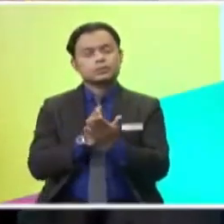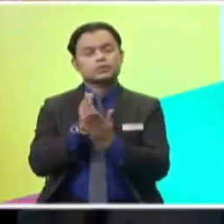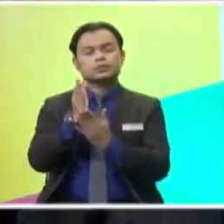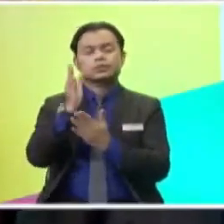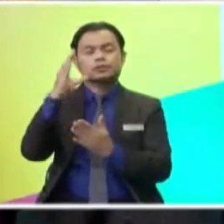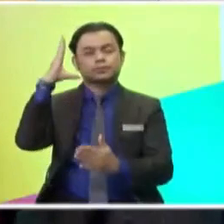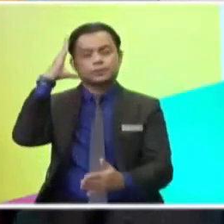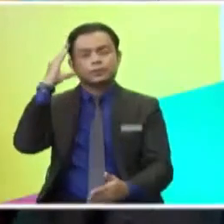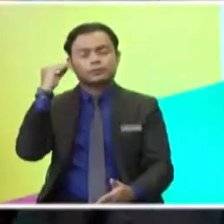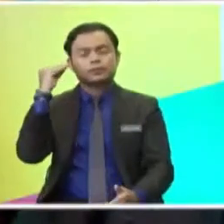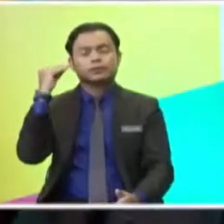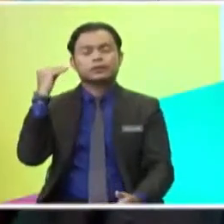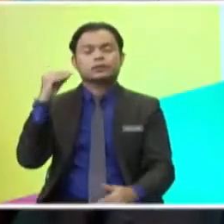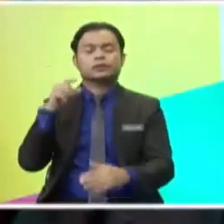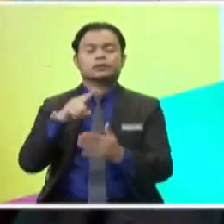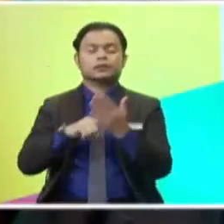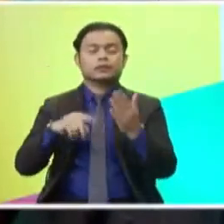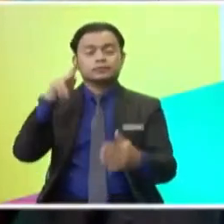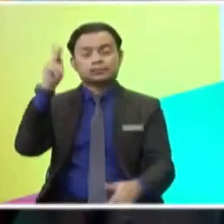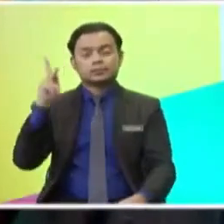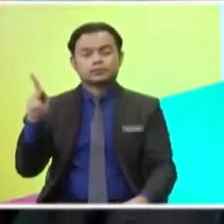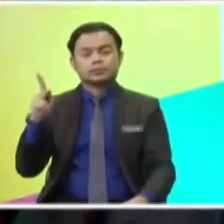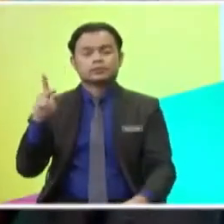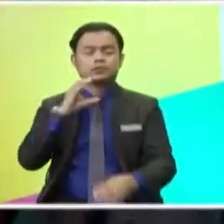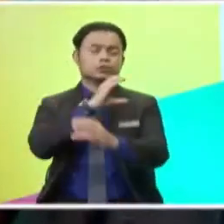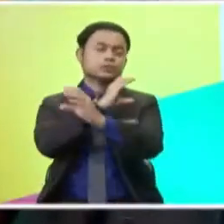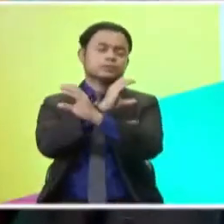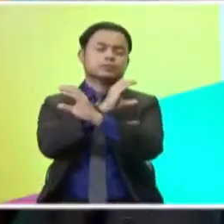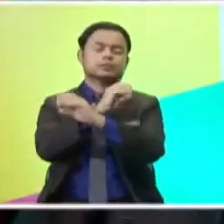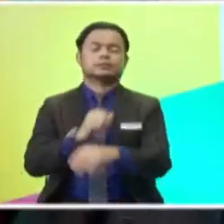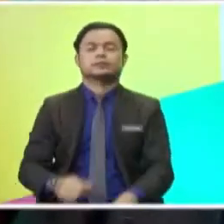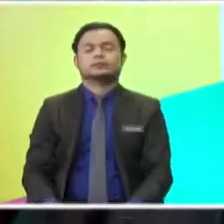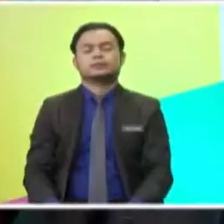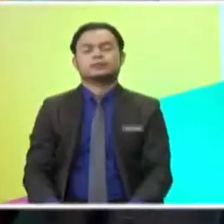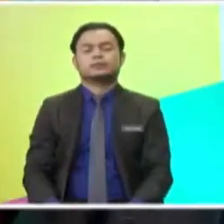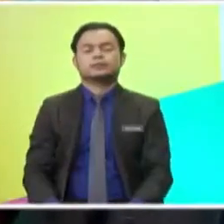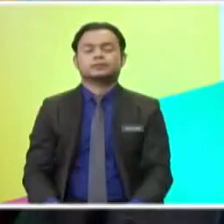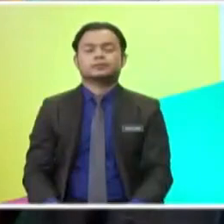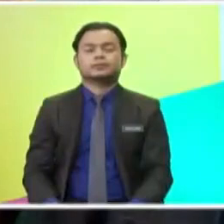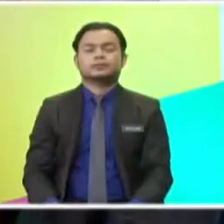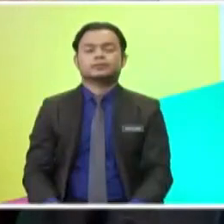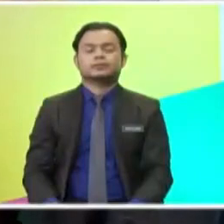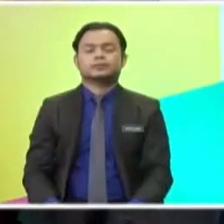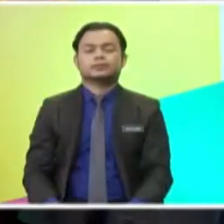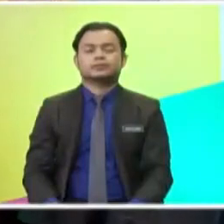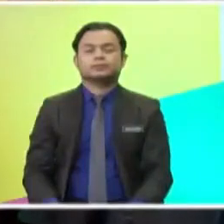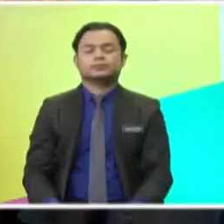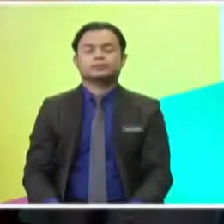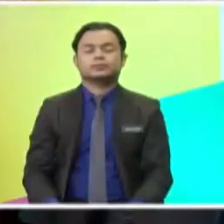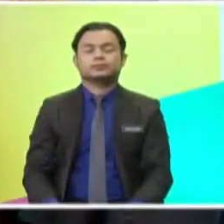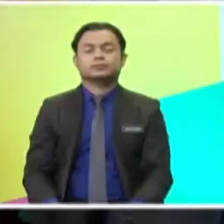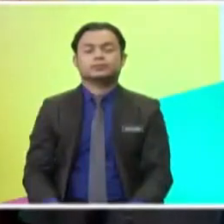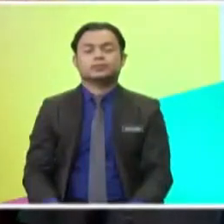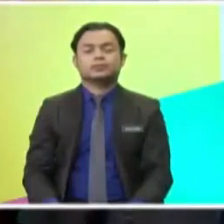cabaran ataupun pelajar-pelajar ini yang telah didedahkan lebih awal ambil maklum dengan pembelajaran melalui kaedah Braille sebegini? Oh, sudah tentu satu perkara yang